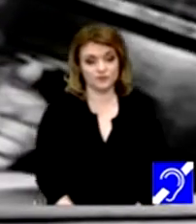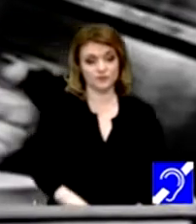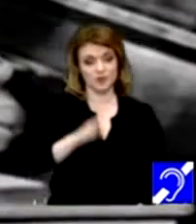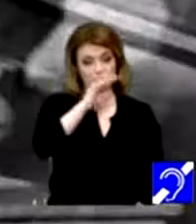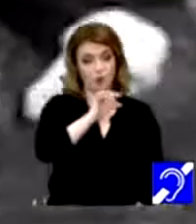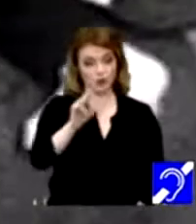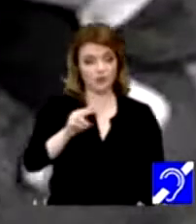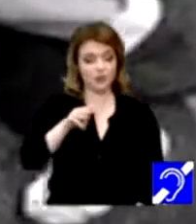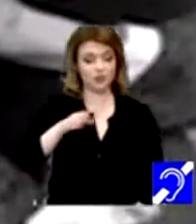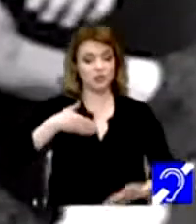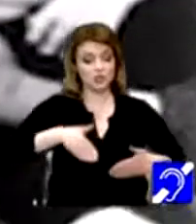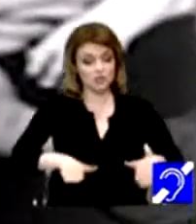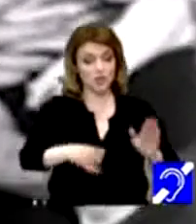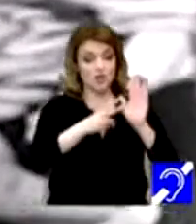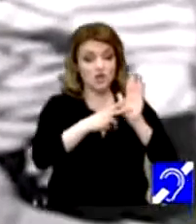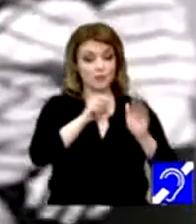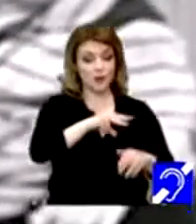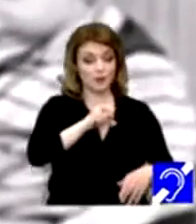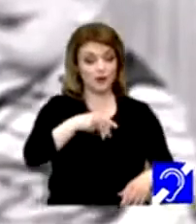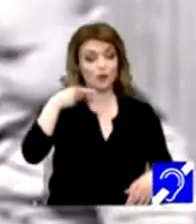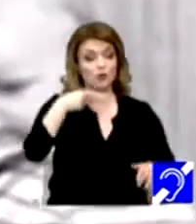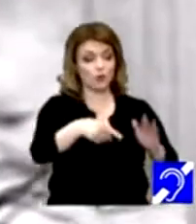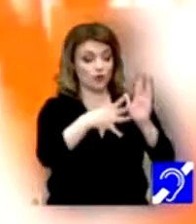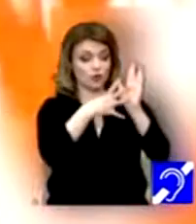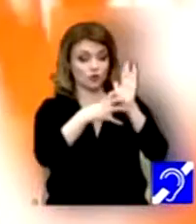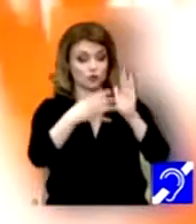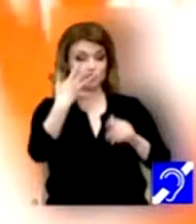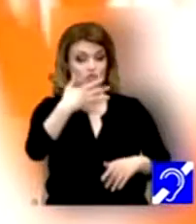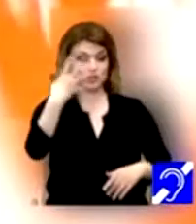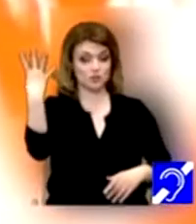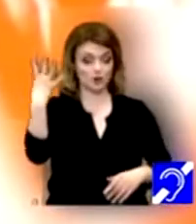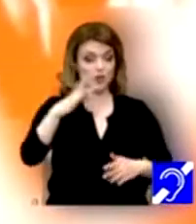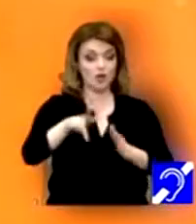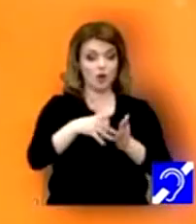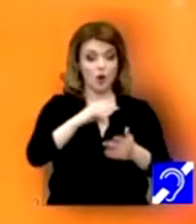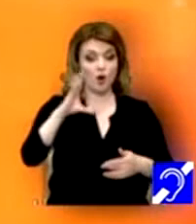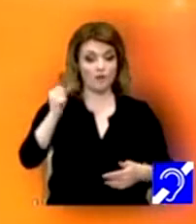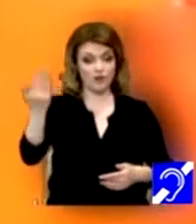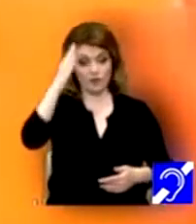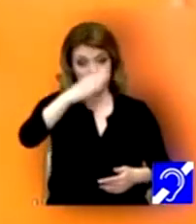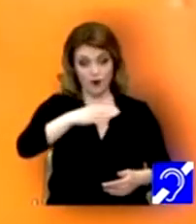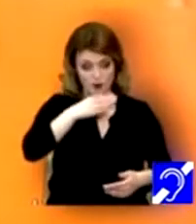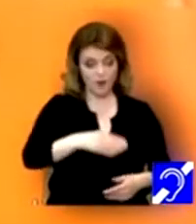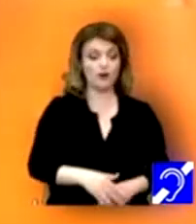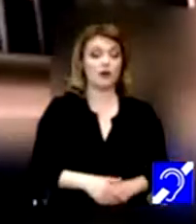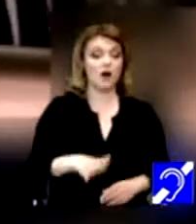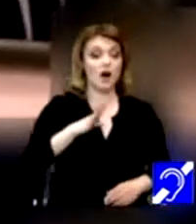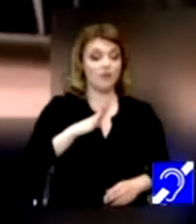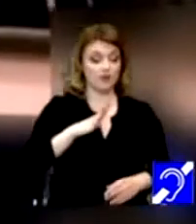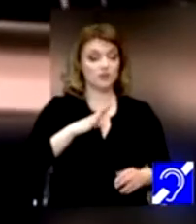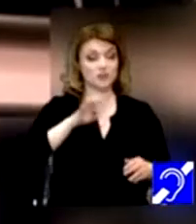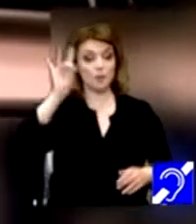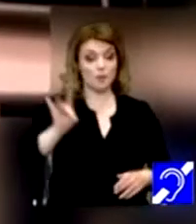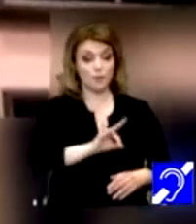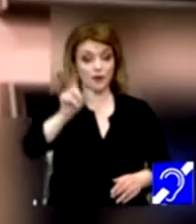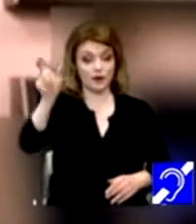Ion Aldea Teodorovici s-a născut pe 7 aprilie 1954 în orașul Leova. Tatăl său, Cristofor Teodorovici, a fost preot, dar